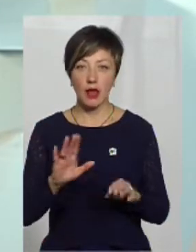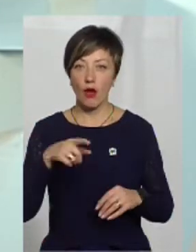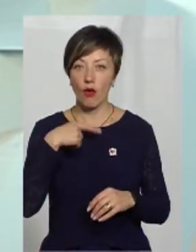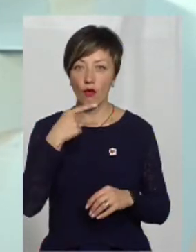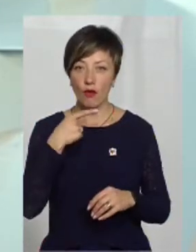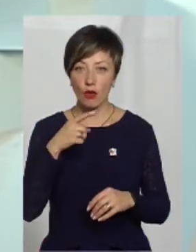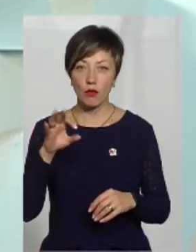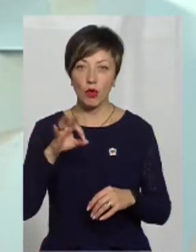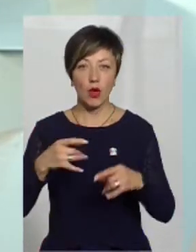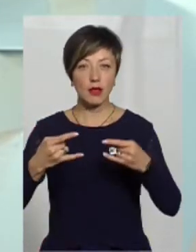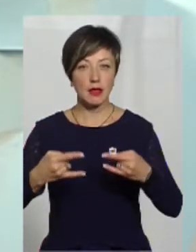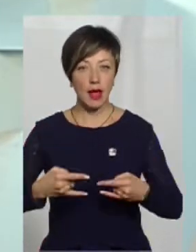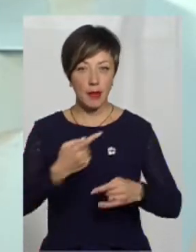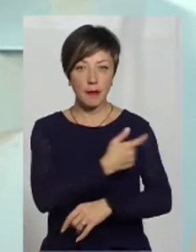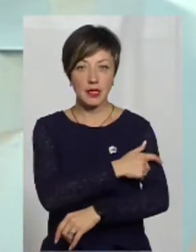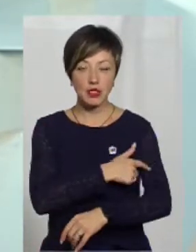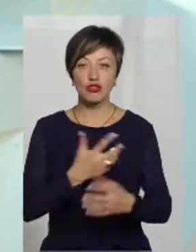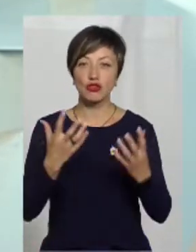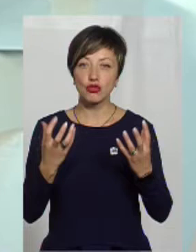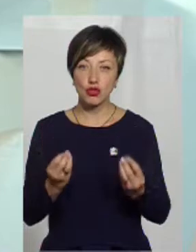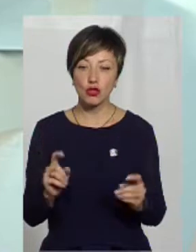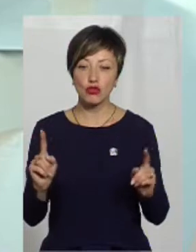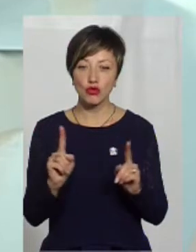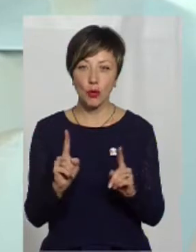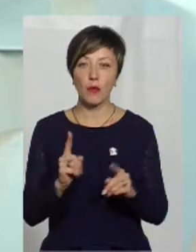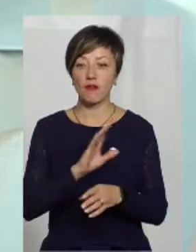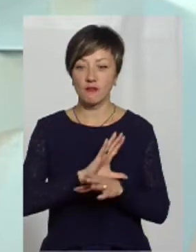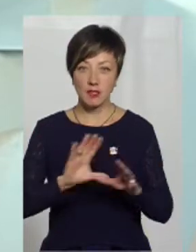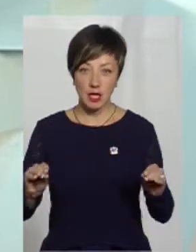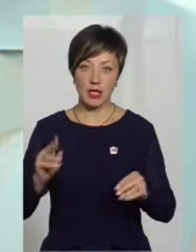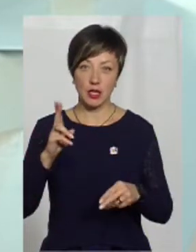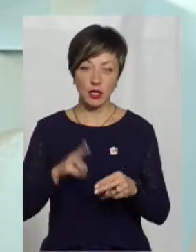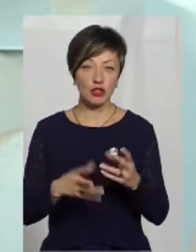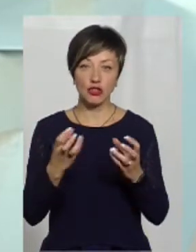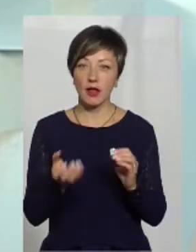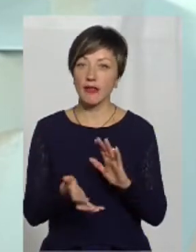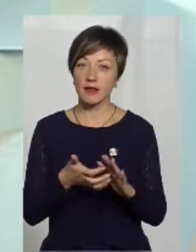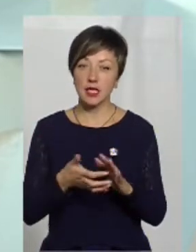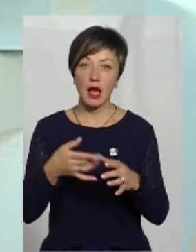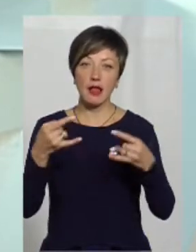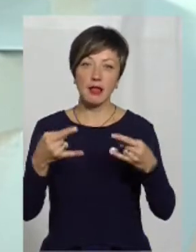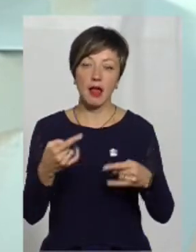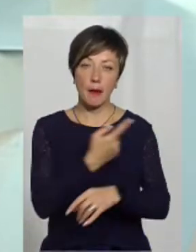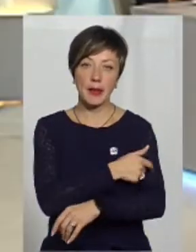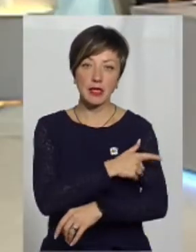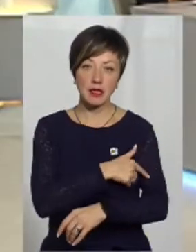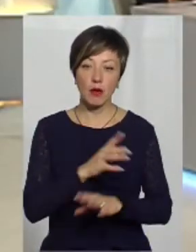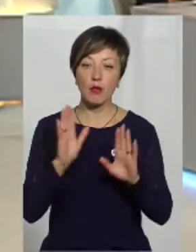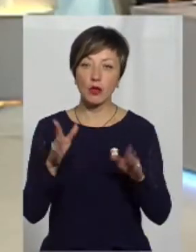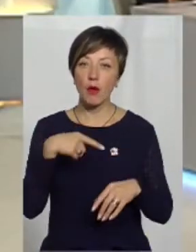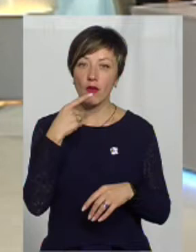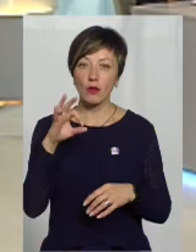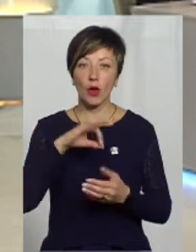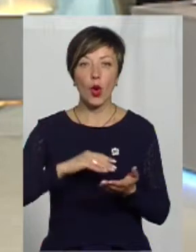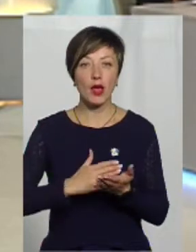про телемедицину. От ще для того, щоб от уже сказати, от все уже, так? Ще не вистачає телемедицини. Зараз ми скажемо про якість.